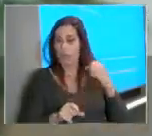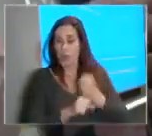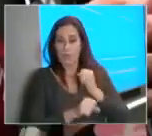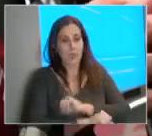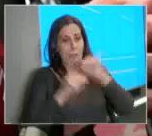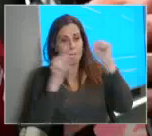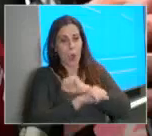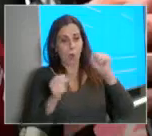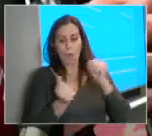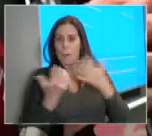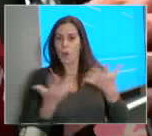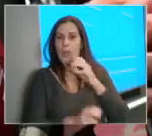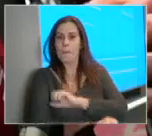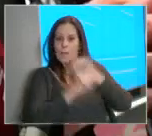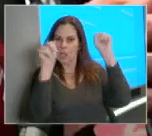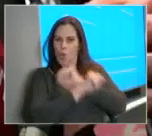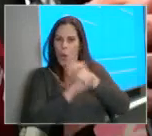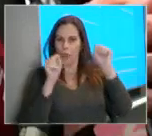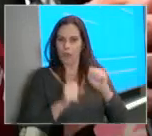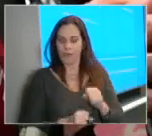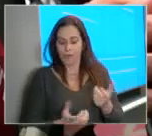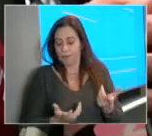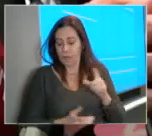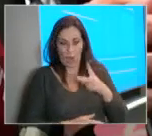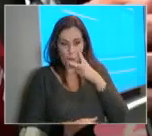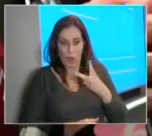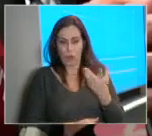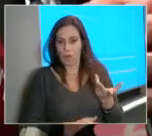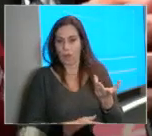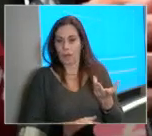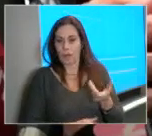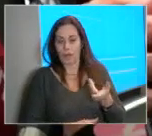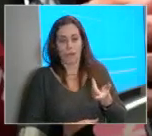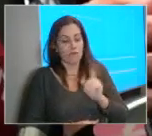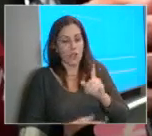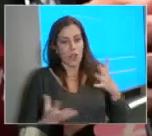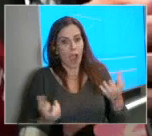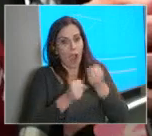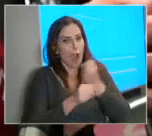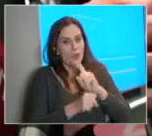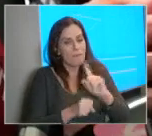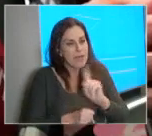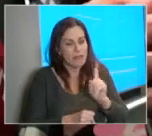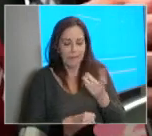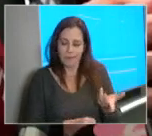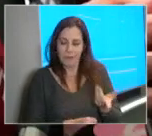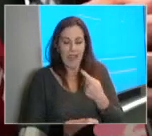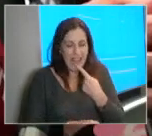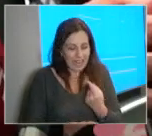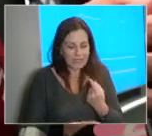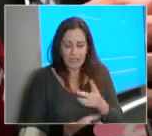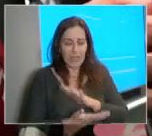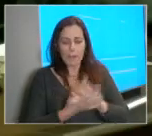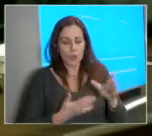פיגועים במדינת ישראל, הוא מעודד פיגועים במדינת ישראל, כשאתה רואה את אנשי זקה ואת אנשי הצלה, ולהגיד,